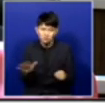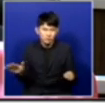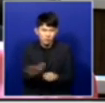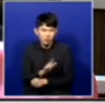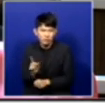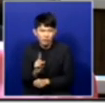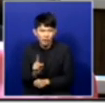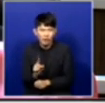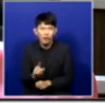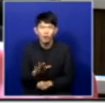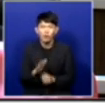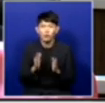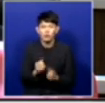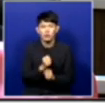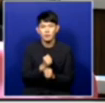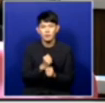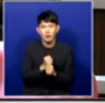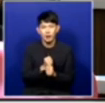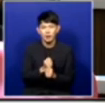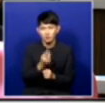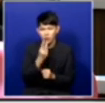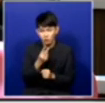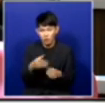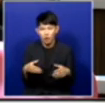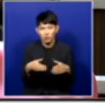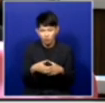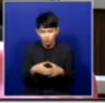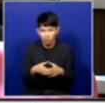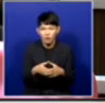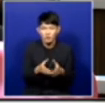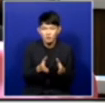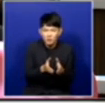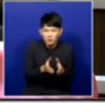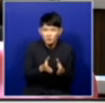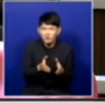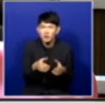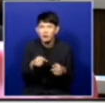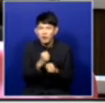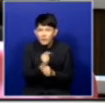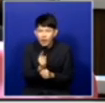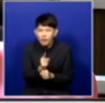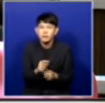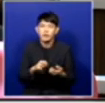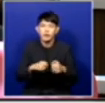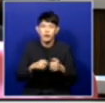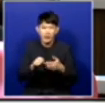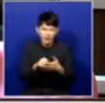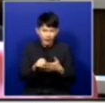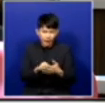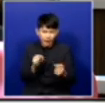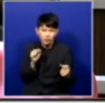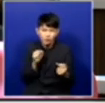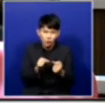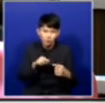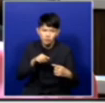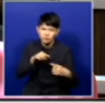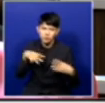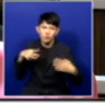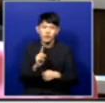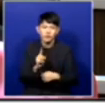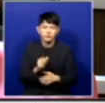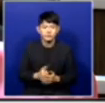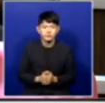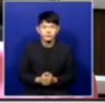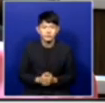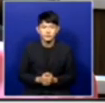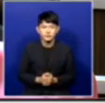ผู้ประกอบการวิสาหกิจขนาดเล็กขนาดย่อมอย่างถูกต้องและแก้ไขปัญหาตรงจุดหรือไม่ขอสไลด์ที่